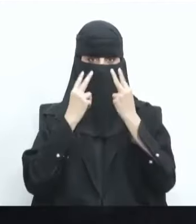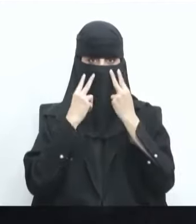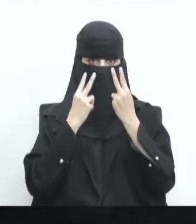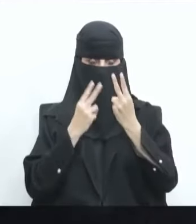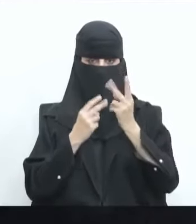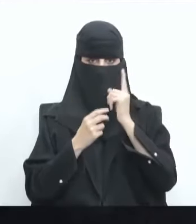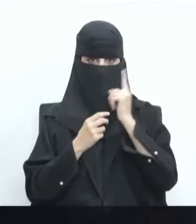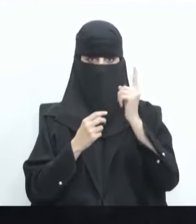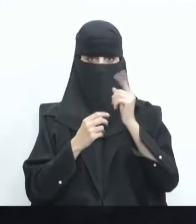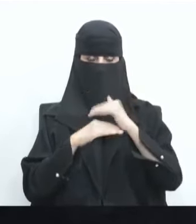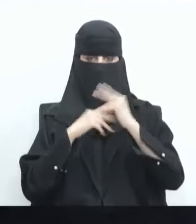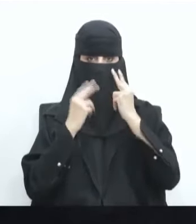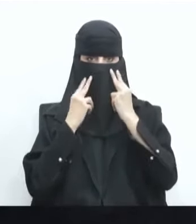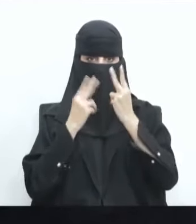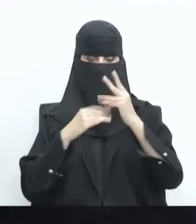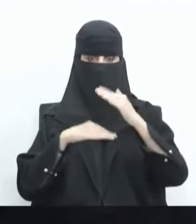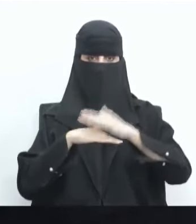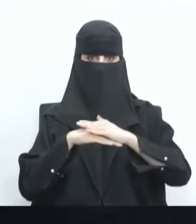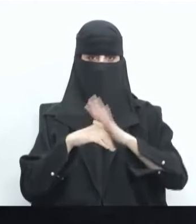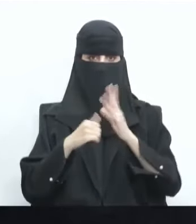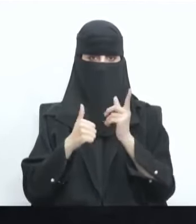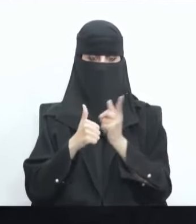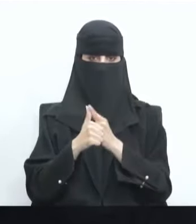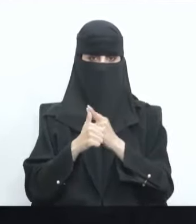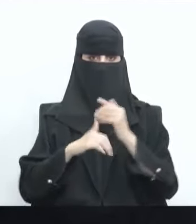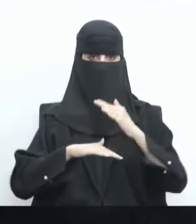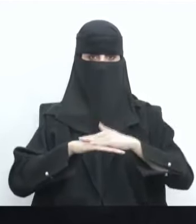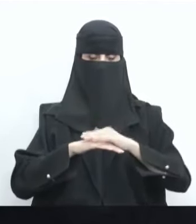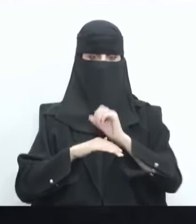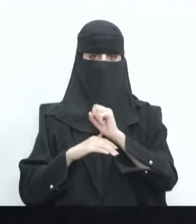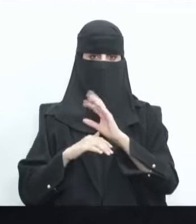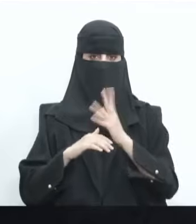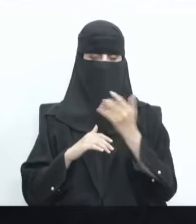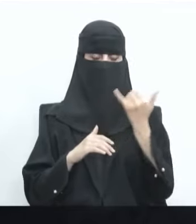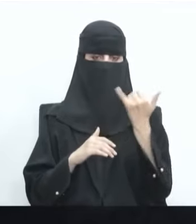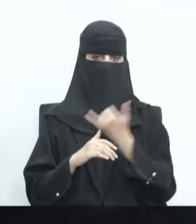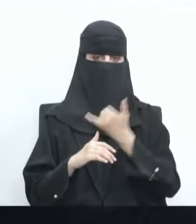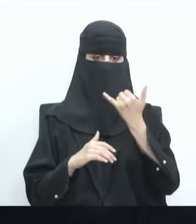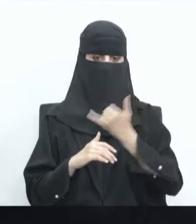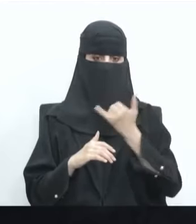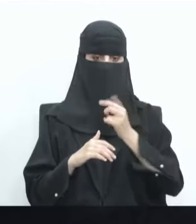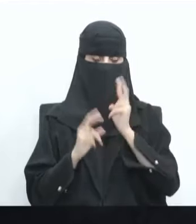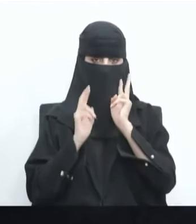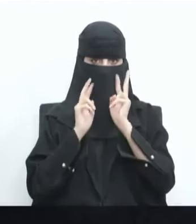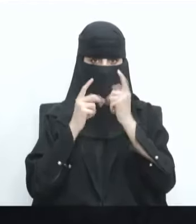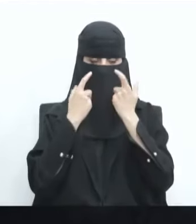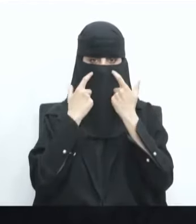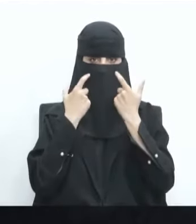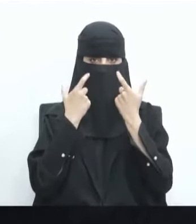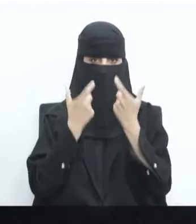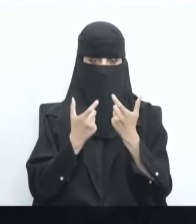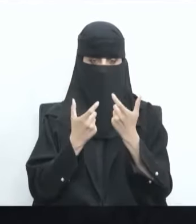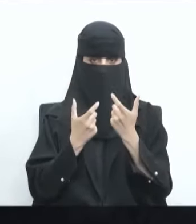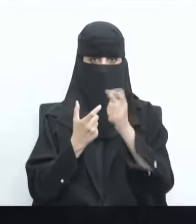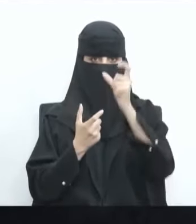بالاستماع هي اداب والاستماع ومن اهمها الاصغاء الجيد